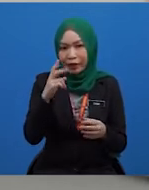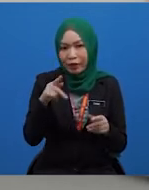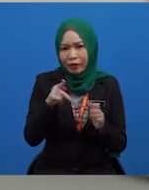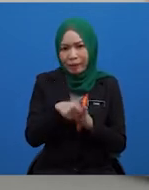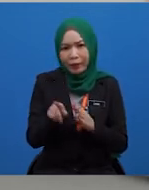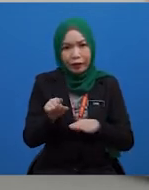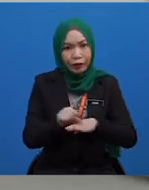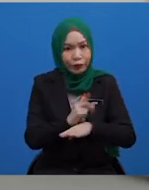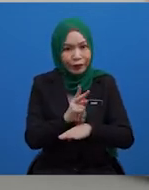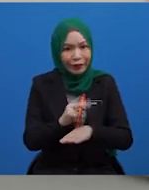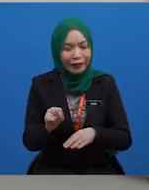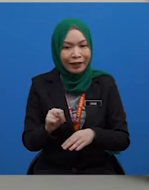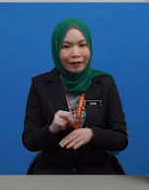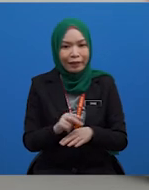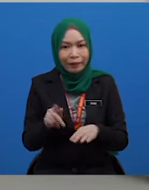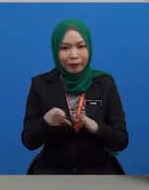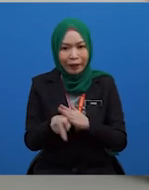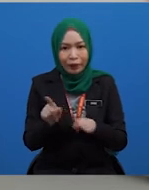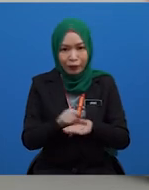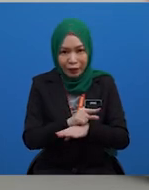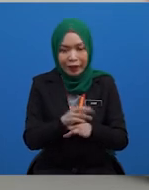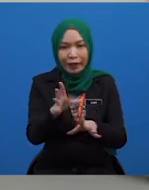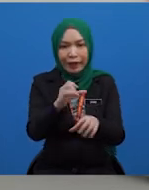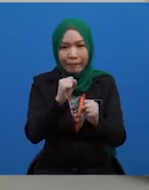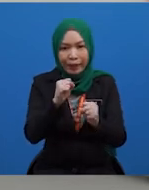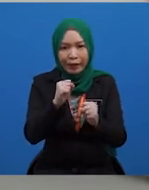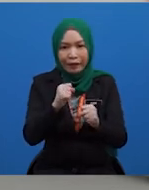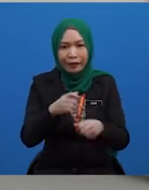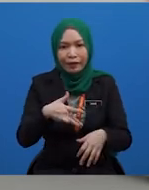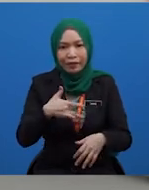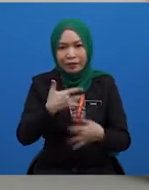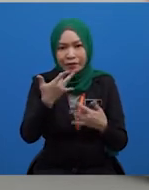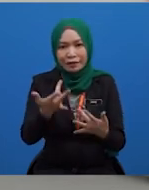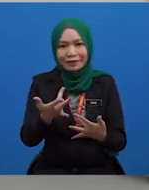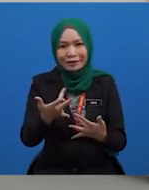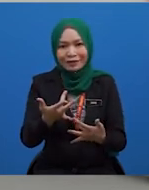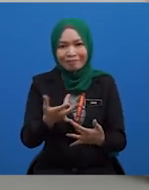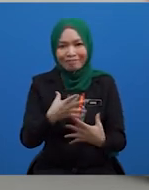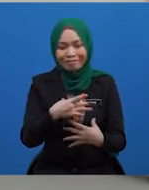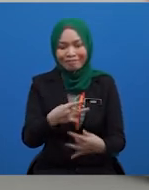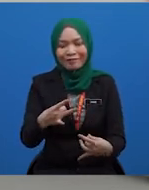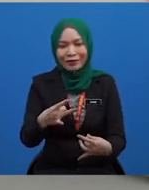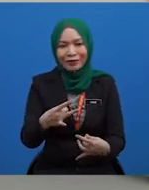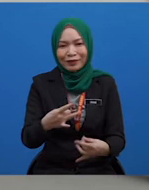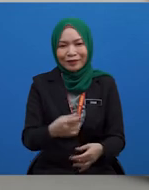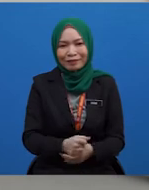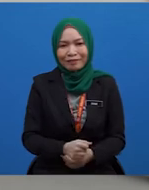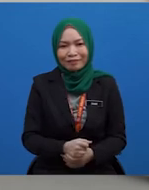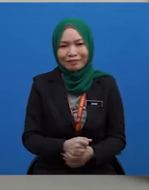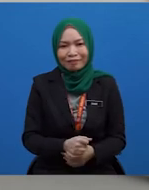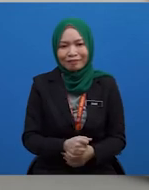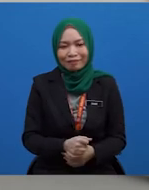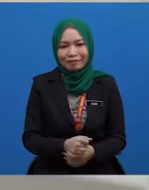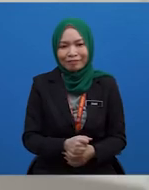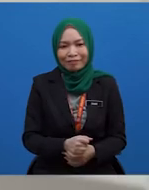Jadi, pelajar harus memahami topik ini dengan betul-betul kerana terdapat empat strategi yang